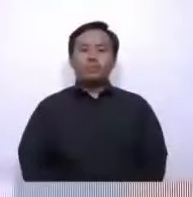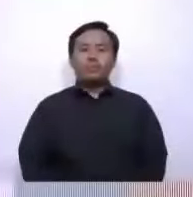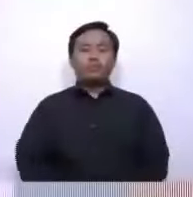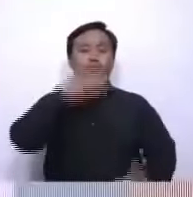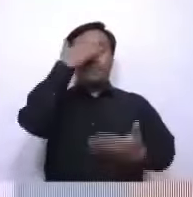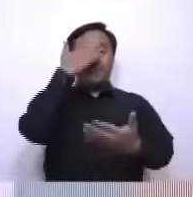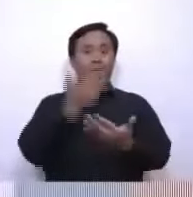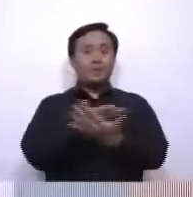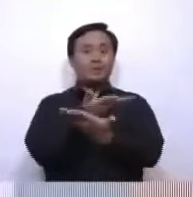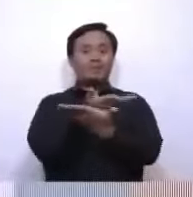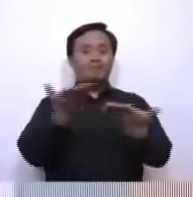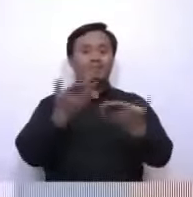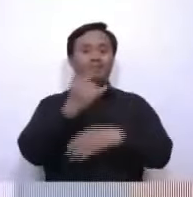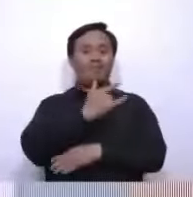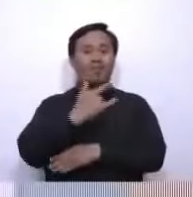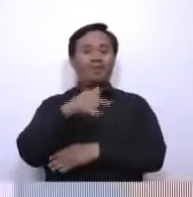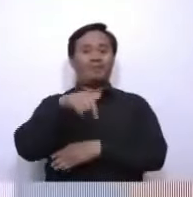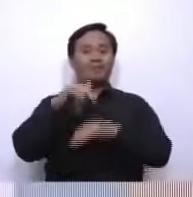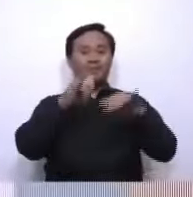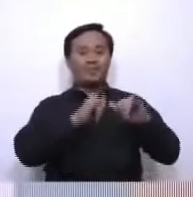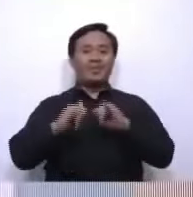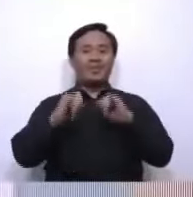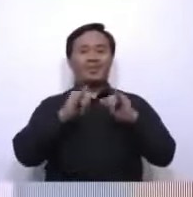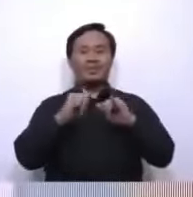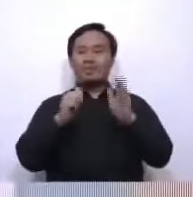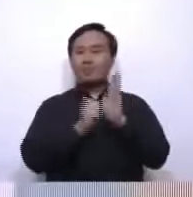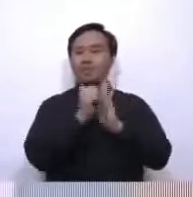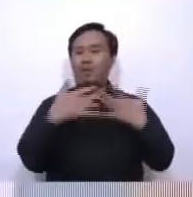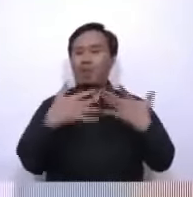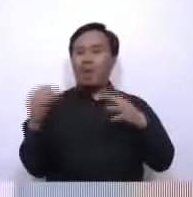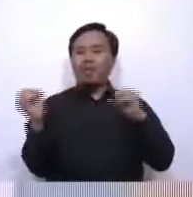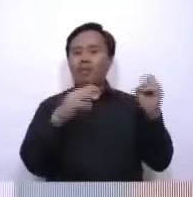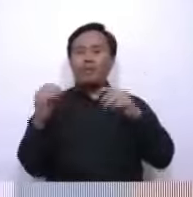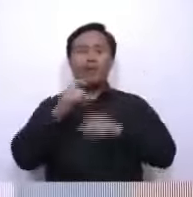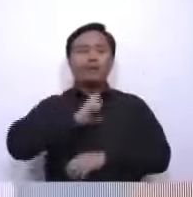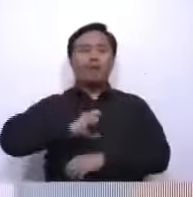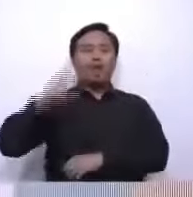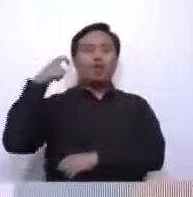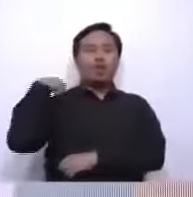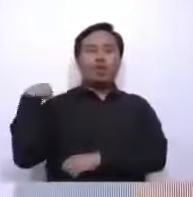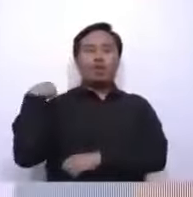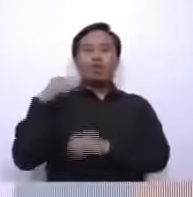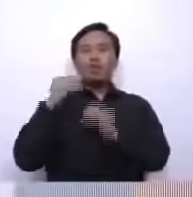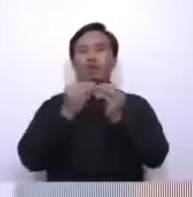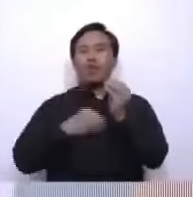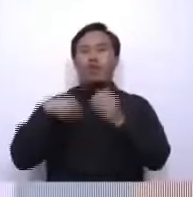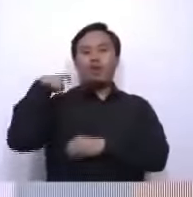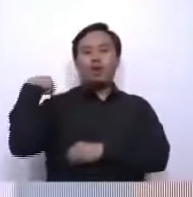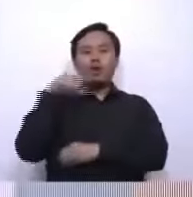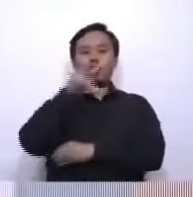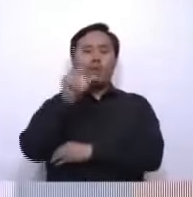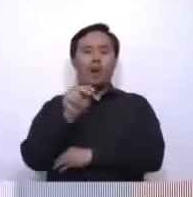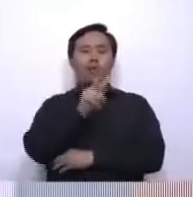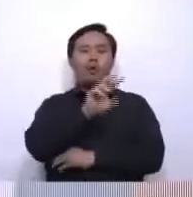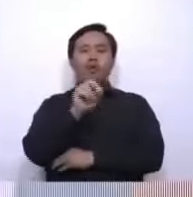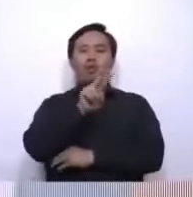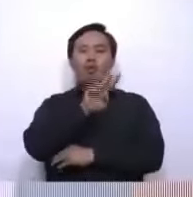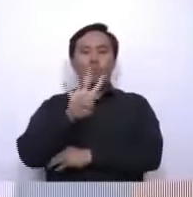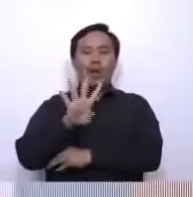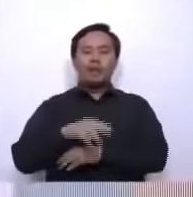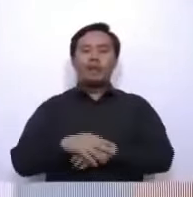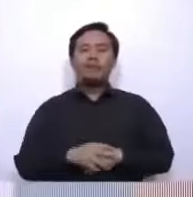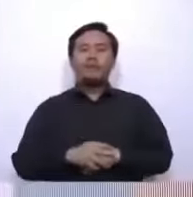Terima kasih Anda masih bersama kami di debat calon gubernur dan wakil gubernur Provinsi Jawa Barat